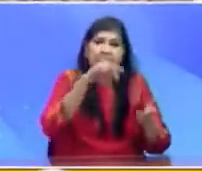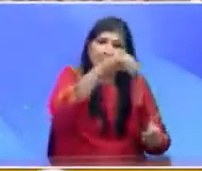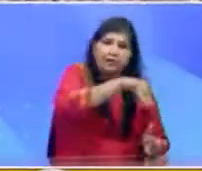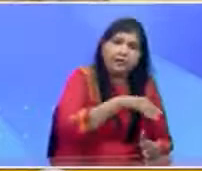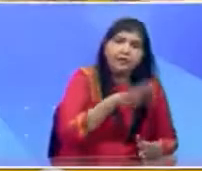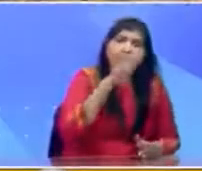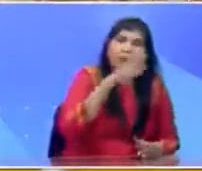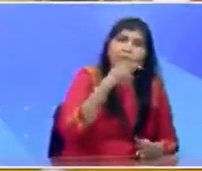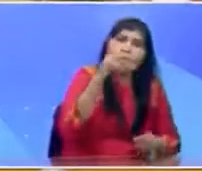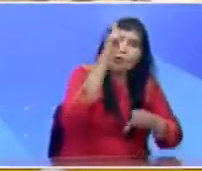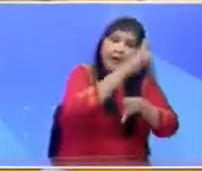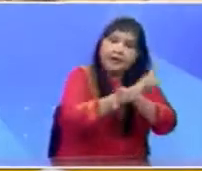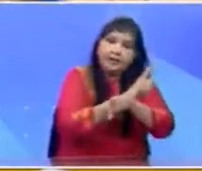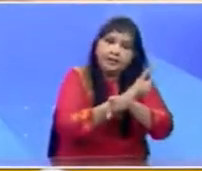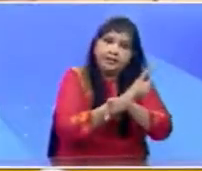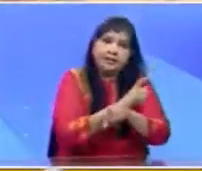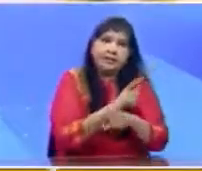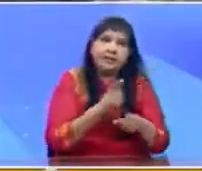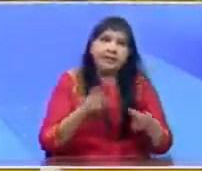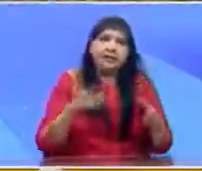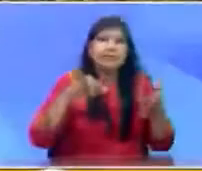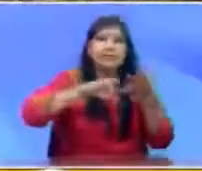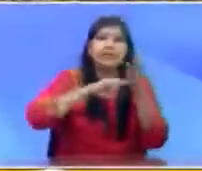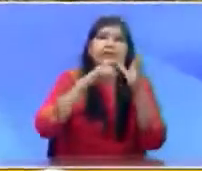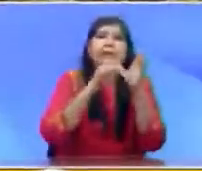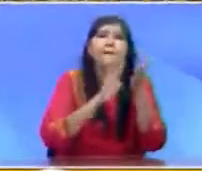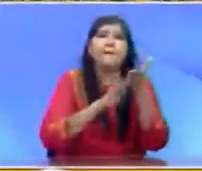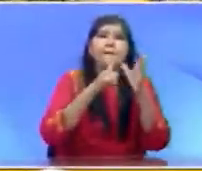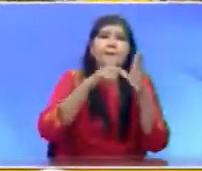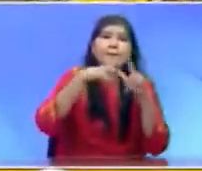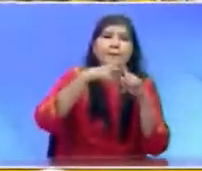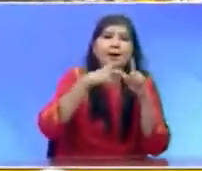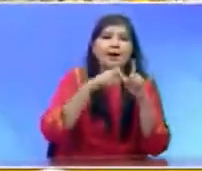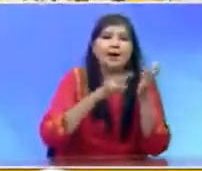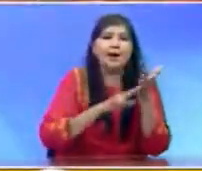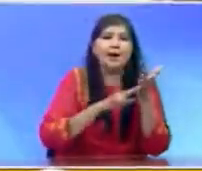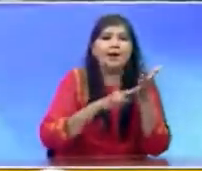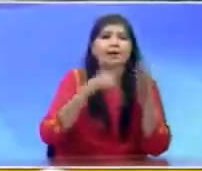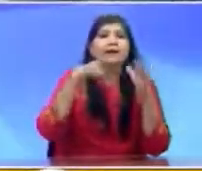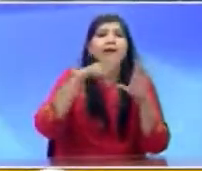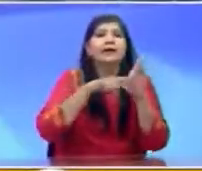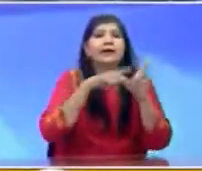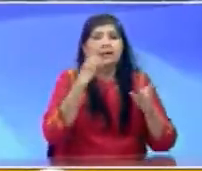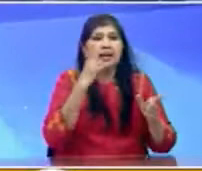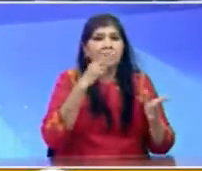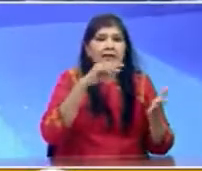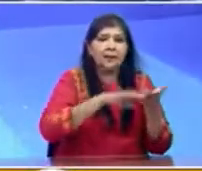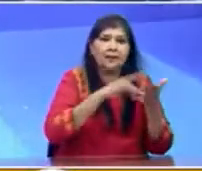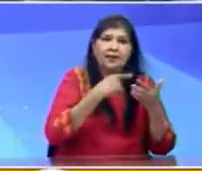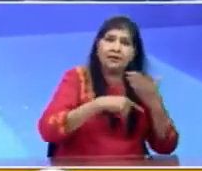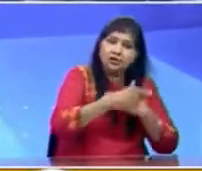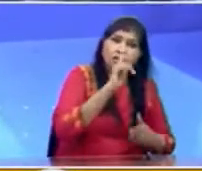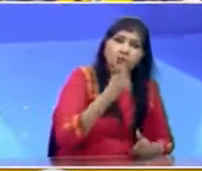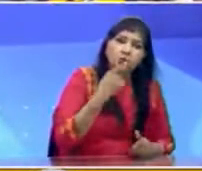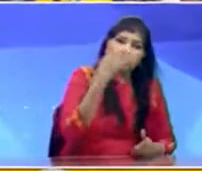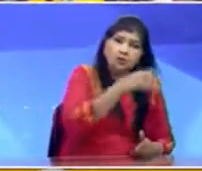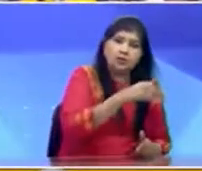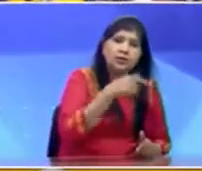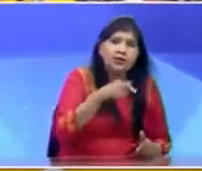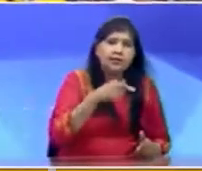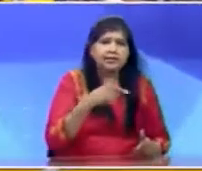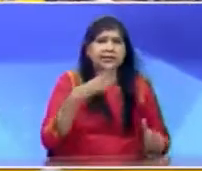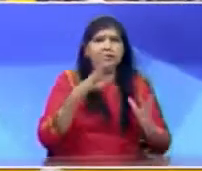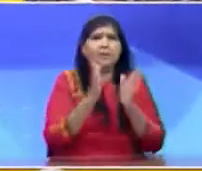4 दिवसीय समक्का सरलम्मा यात्रा मेला देखने जरूर जाइए। इस मेले